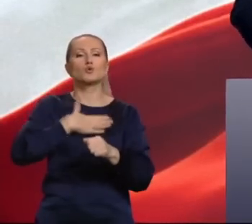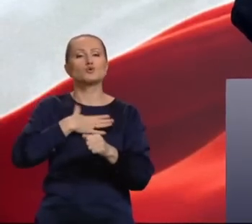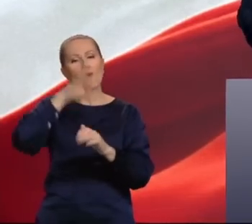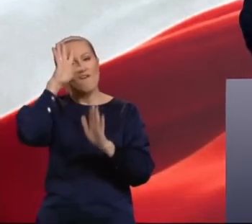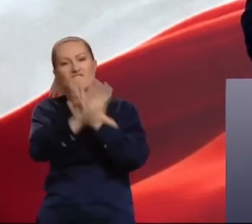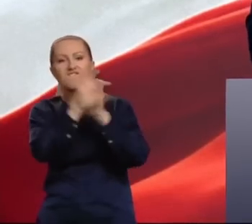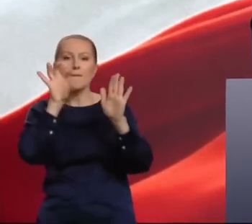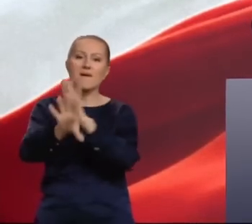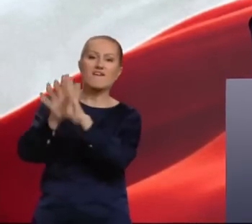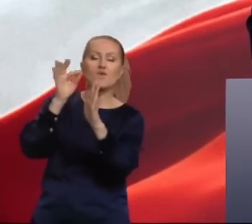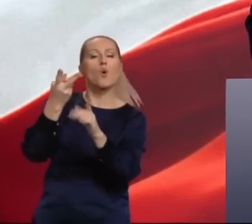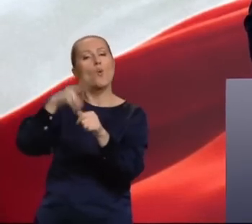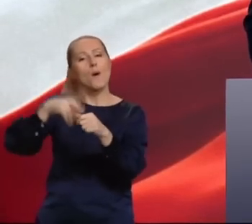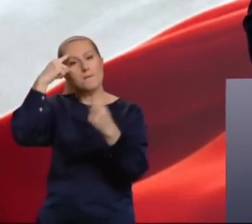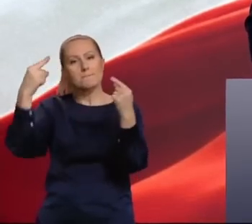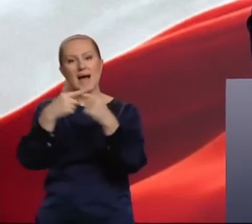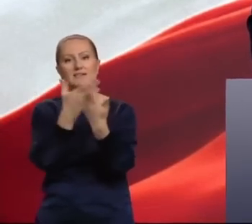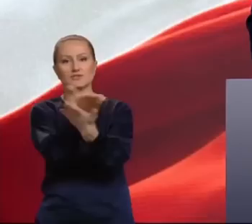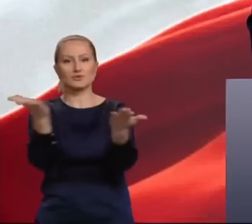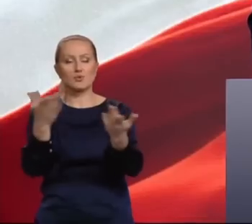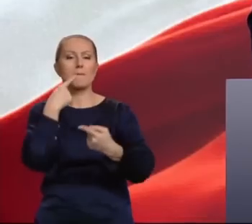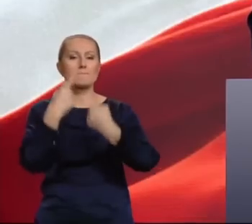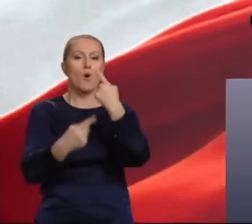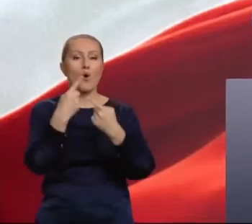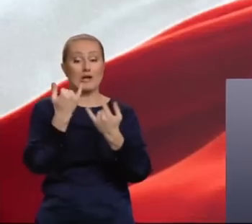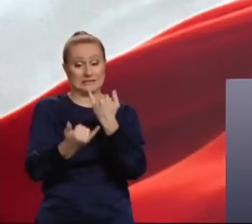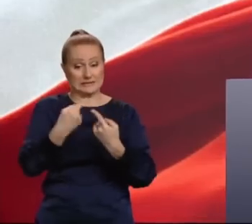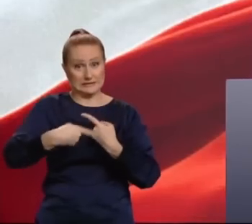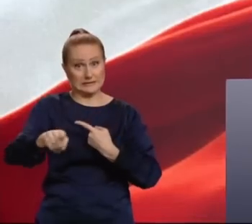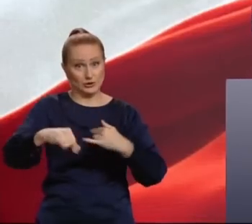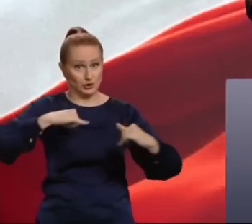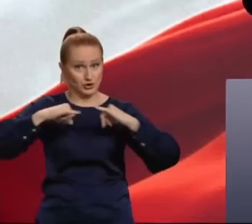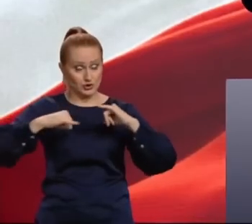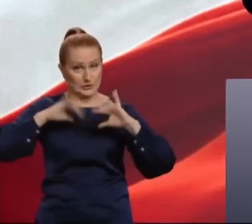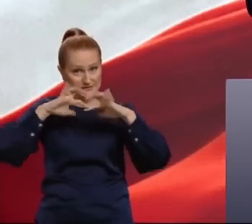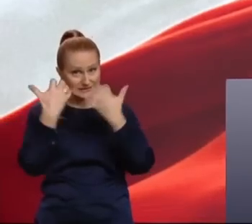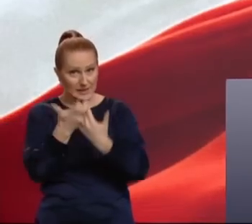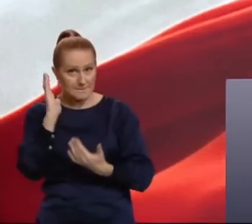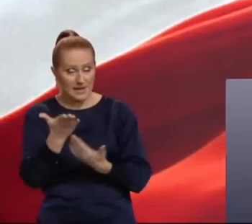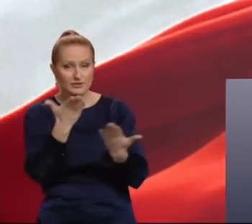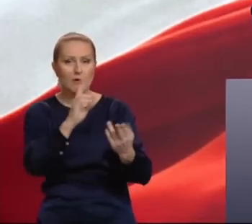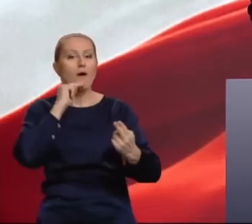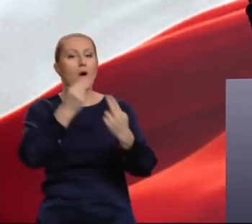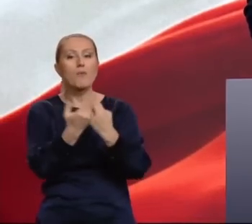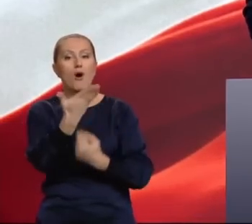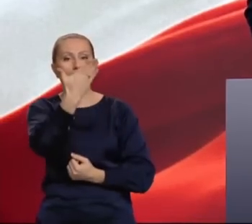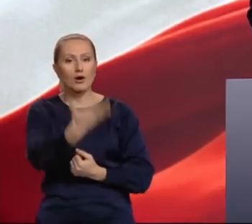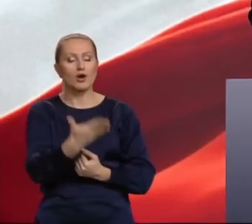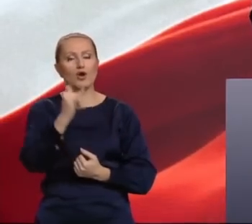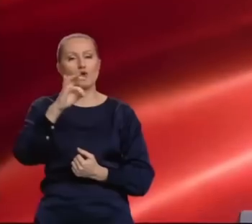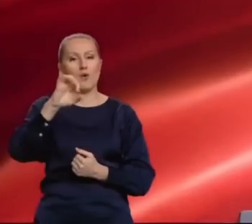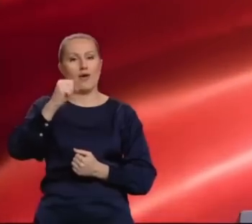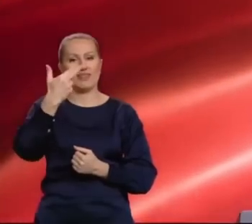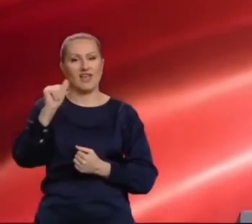swoją, jako bliższą państwa idei politycznej w zbliżającej się kadencji Sejmu? Odpowiada pani poseł Joanna